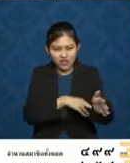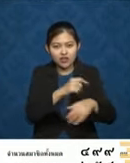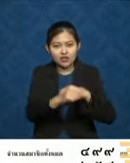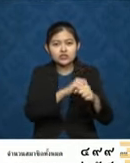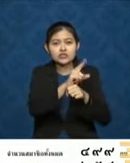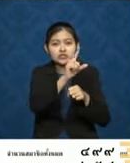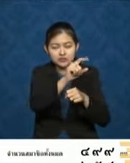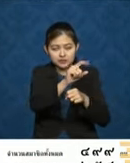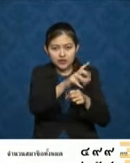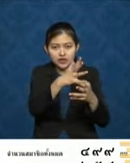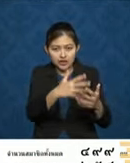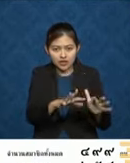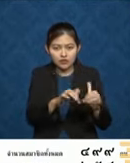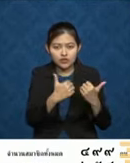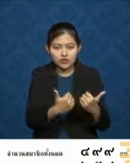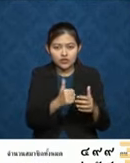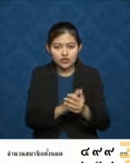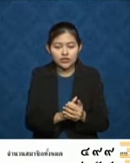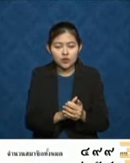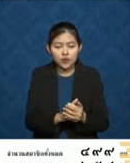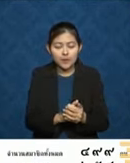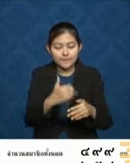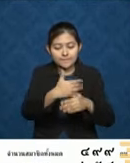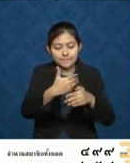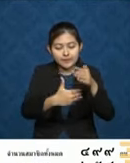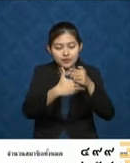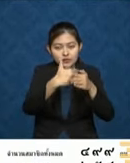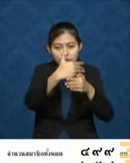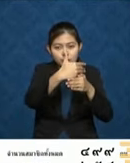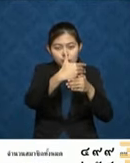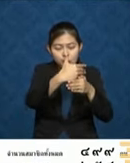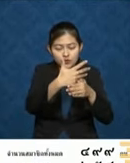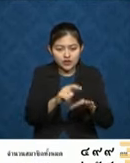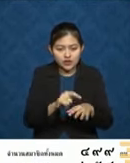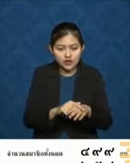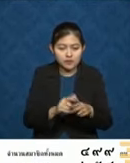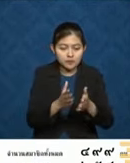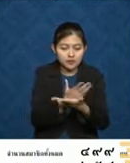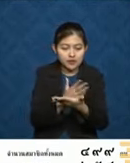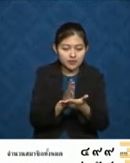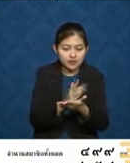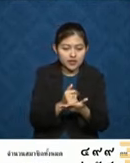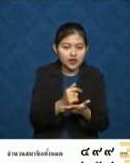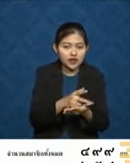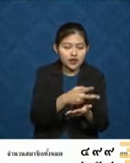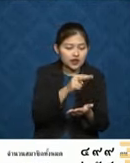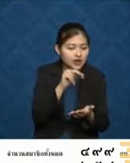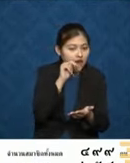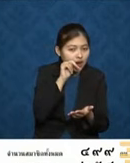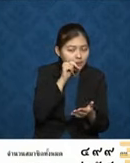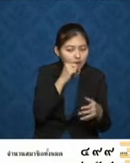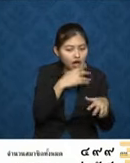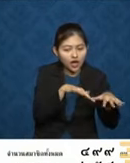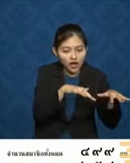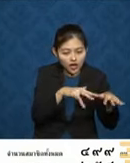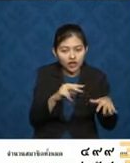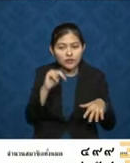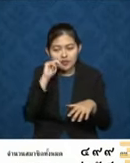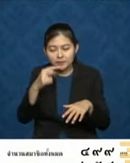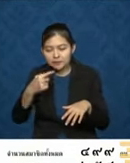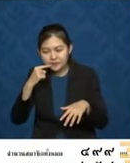วิพาประสิทธิ์เป็นประตูที่แบ่งเขตน้ำจืดกับน้ำเข็มเป็นโครงการที่จะสามารถเก็บน้ำจืดไว้ใช้ใน